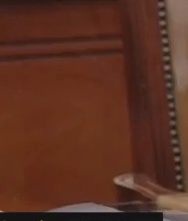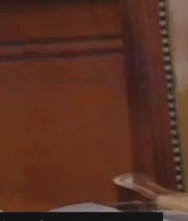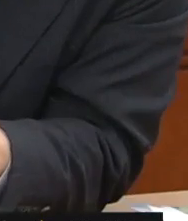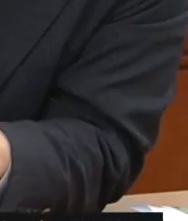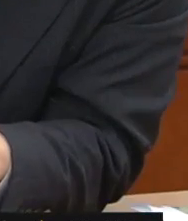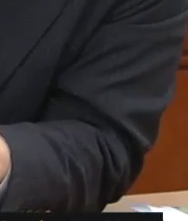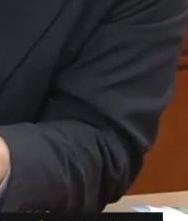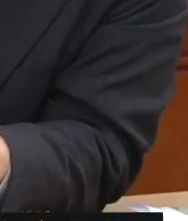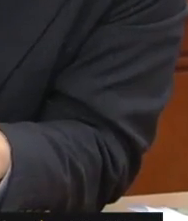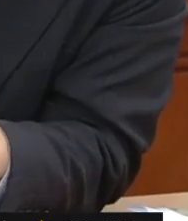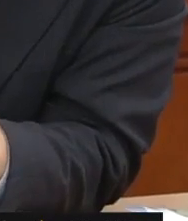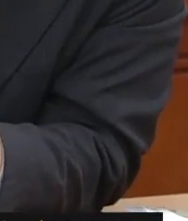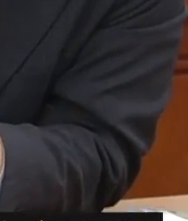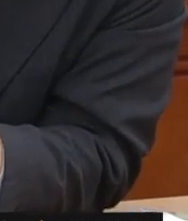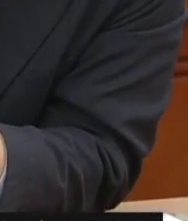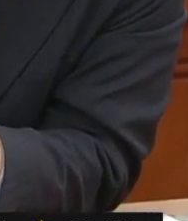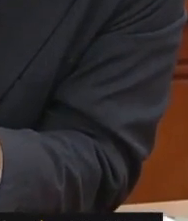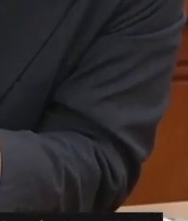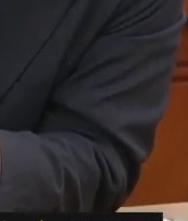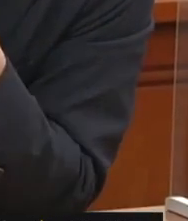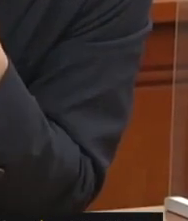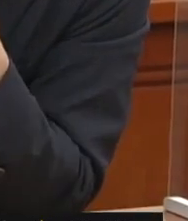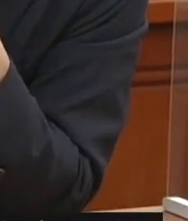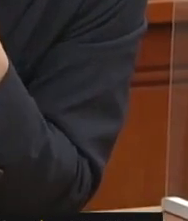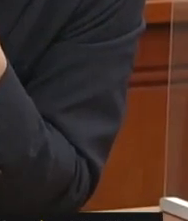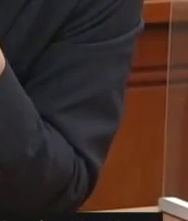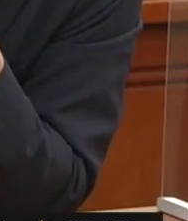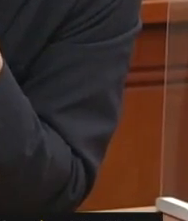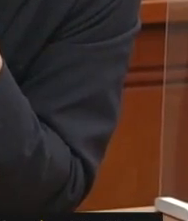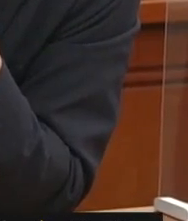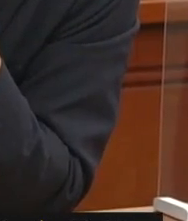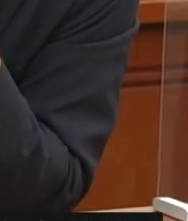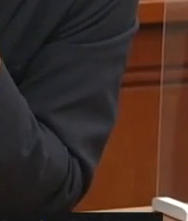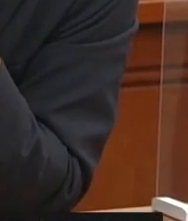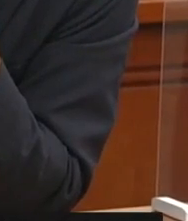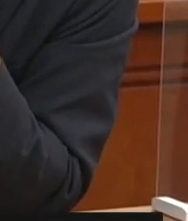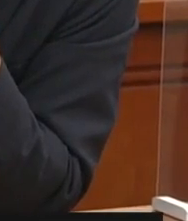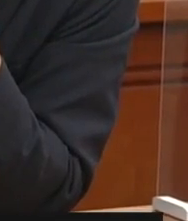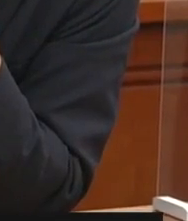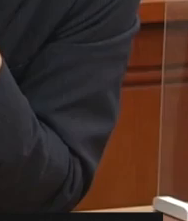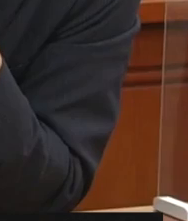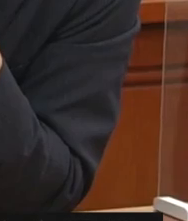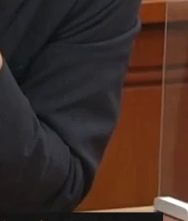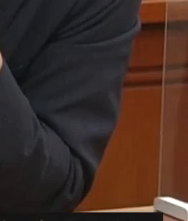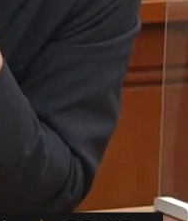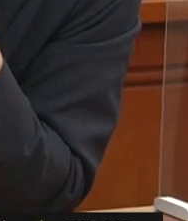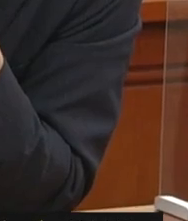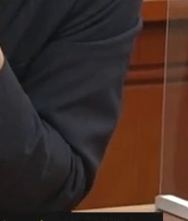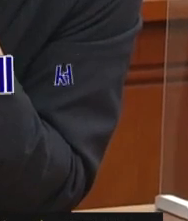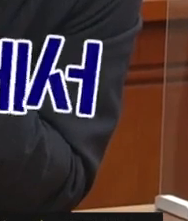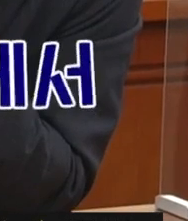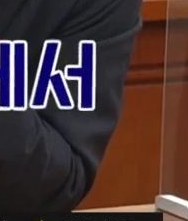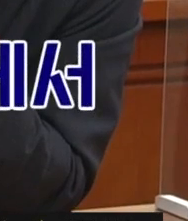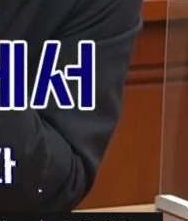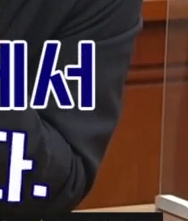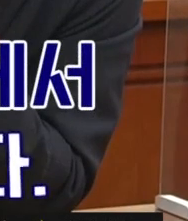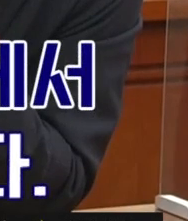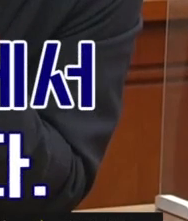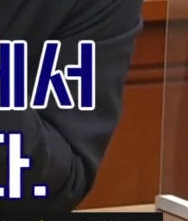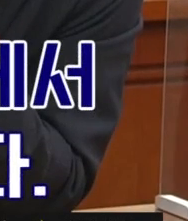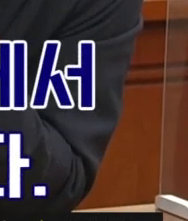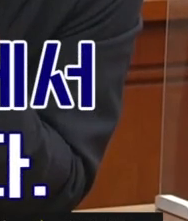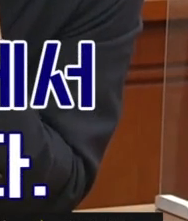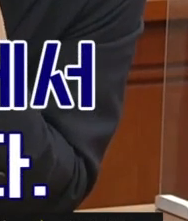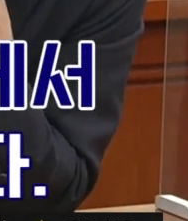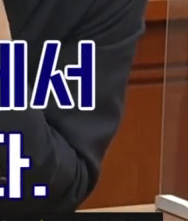세계적으로 이건 망신만 당하는 거 아니에요 보구 잡지에 대해서 조금 긴밀한 검토하는 데 일부 저도 상어 제가 파악하지 못하고 새 곱해서